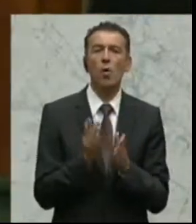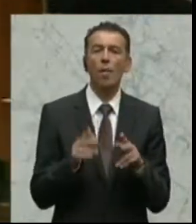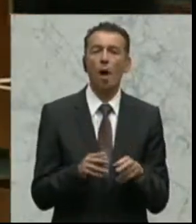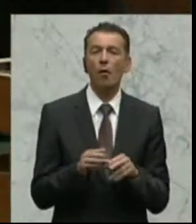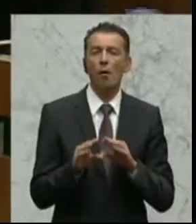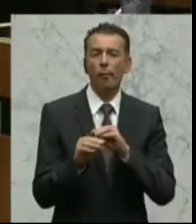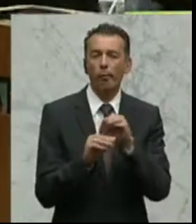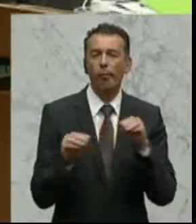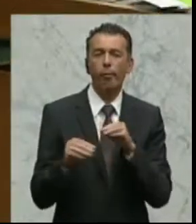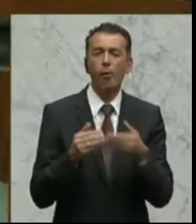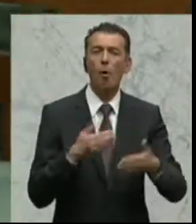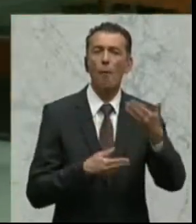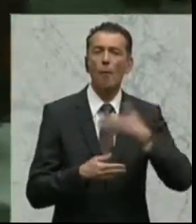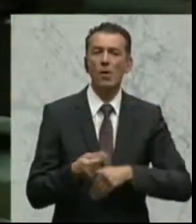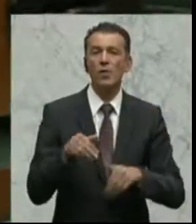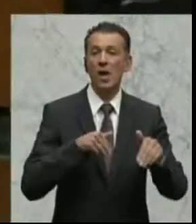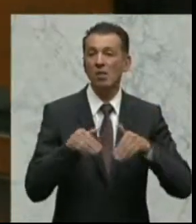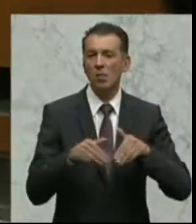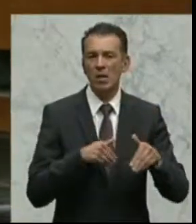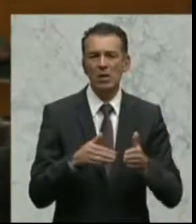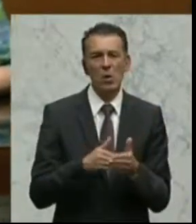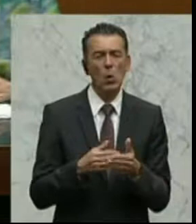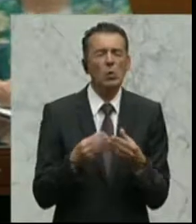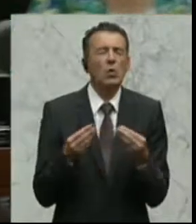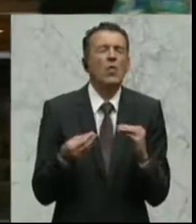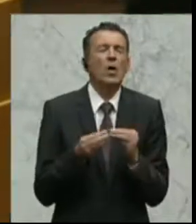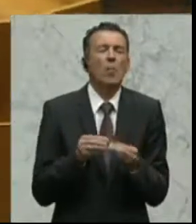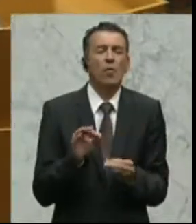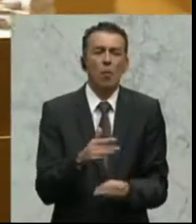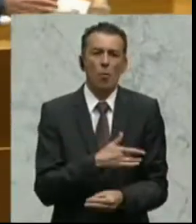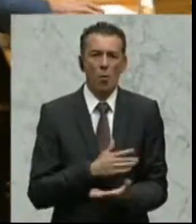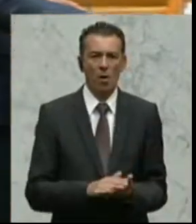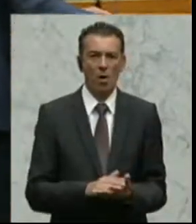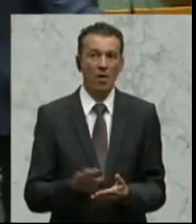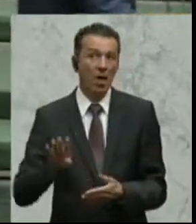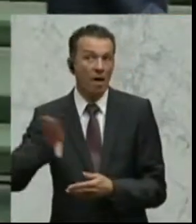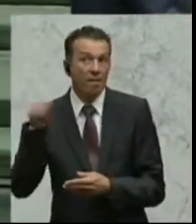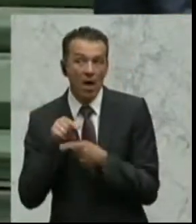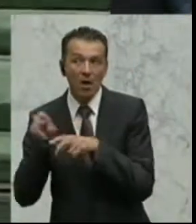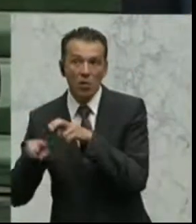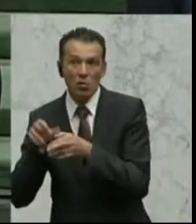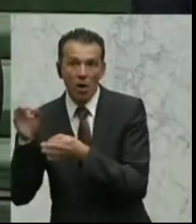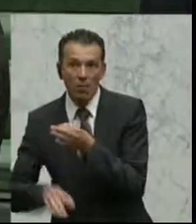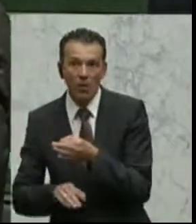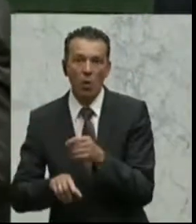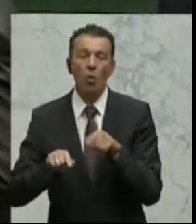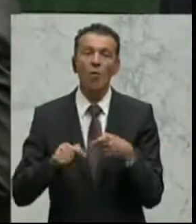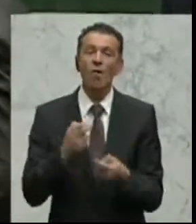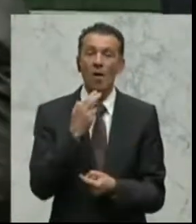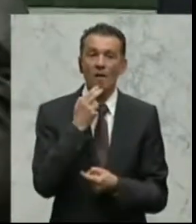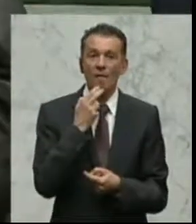Das ist aber aus unserer Sicht noch zu kompliziert für den Einzelnen, für den Bürger, der Wind von irgendeiner Sache bekommt. Wir wollen eine Hotline einrichten,